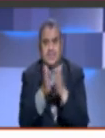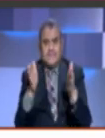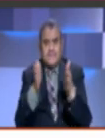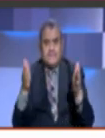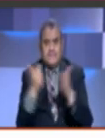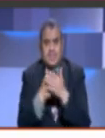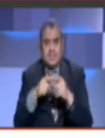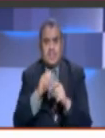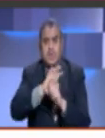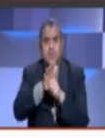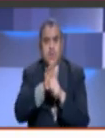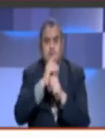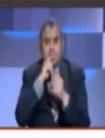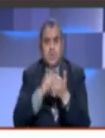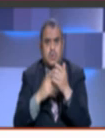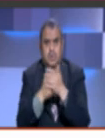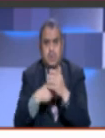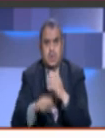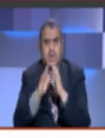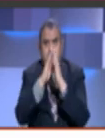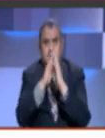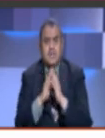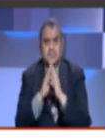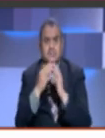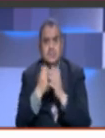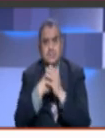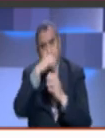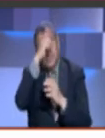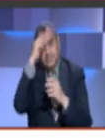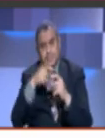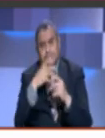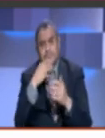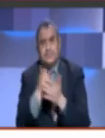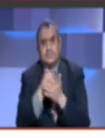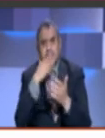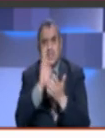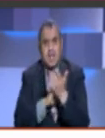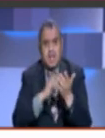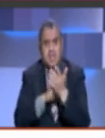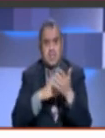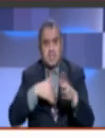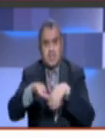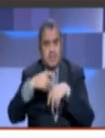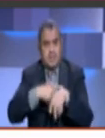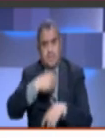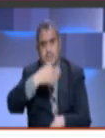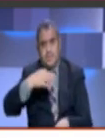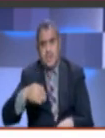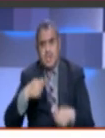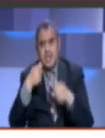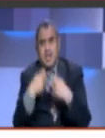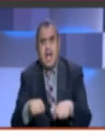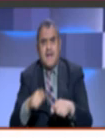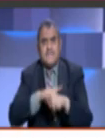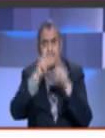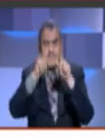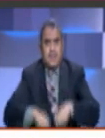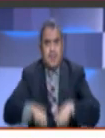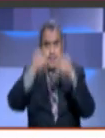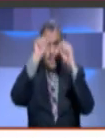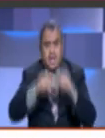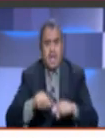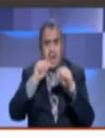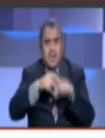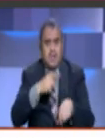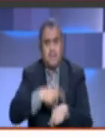كورونا، تحديدا انه عندنا في مصر على سبيل المثال في حظر تجوال، في مواعيد اغلاق معينه للمحلات،